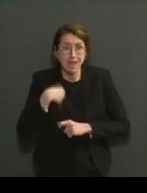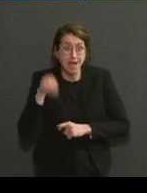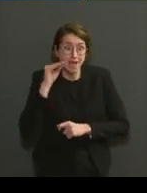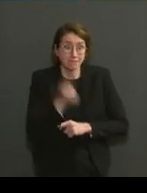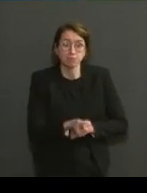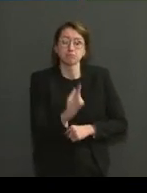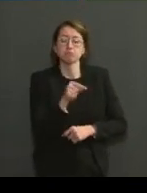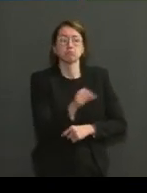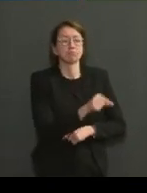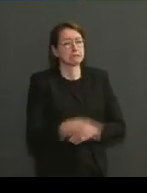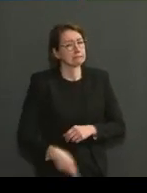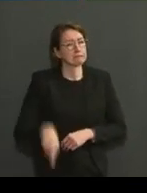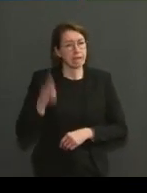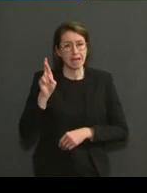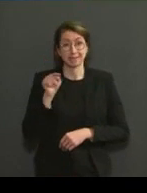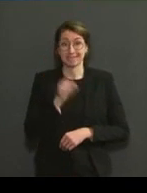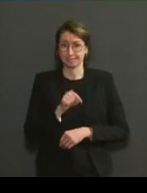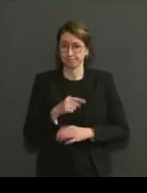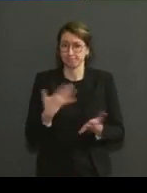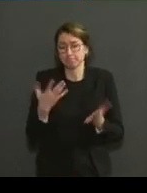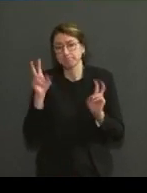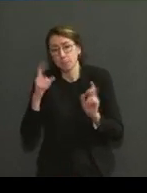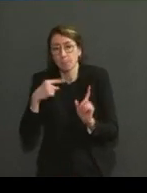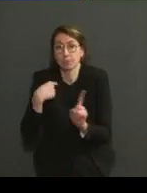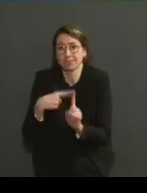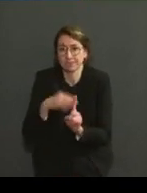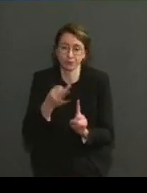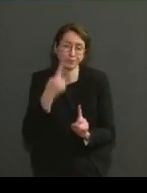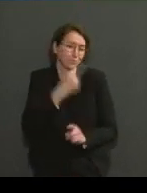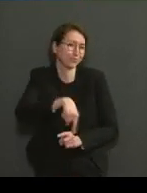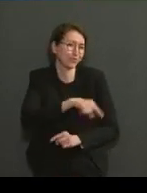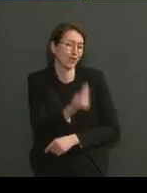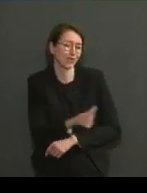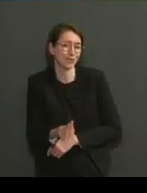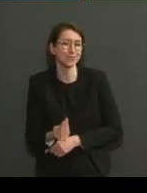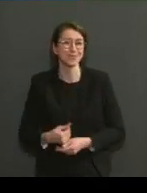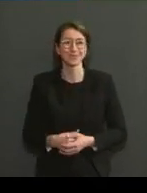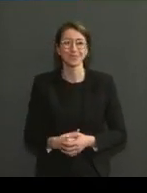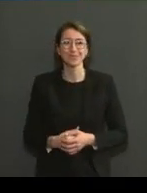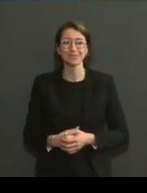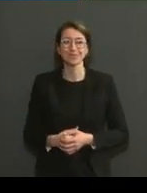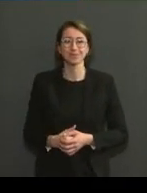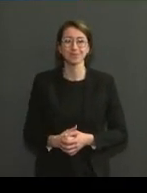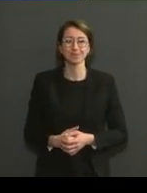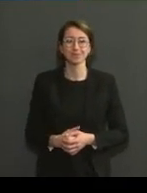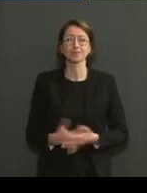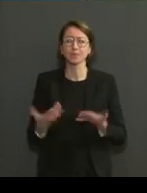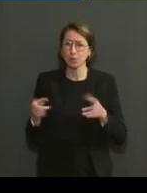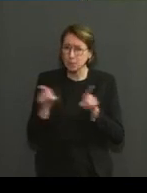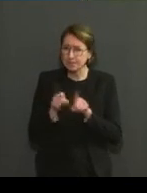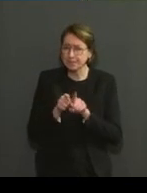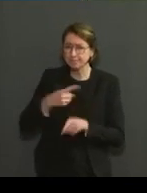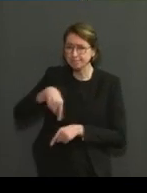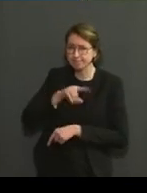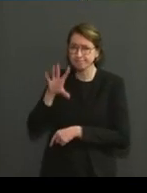cette pandémie destructrice. On sait que les enfants, par définition, ont un certain nombre